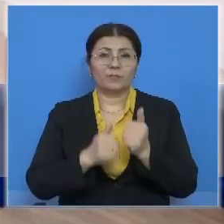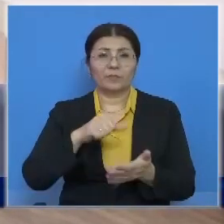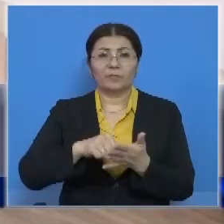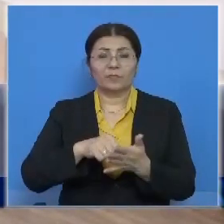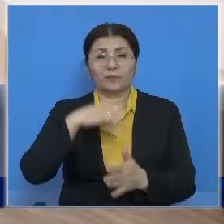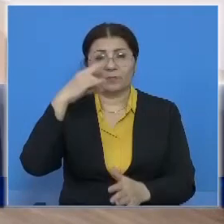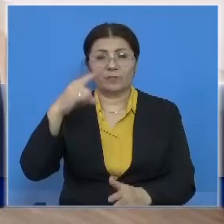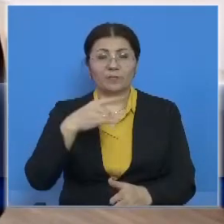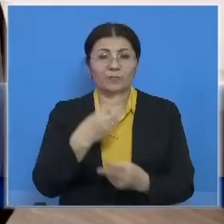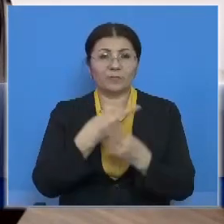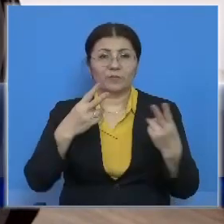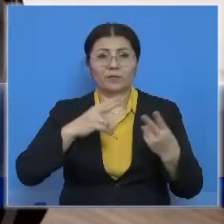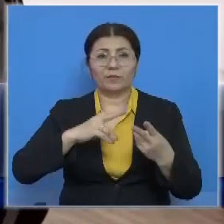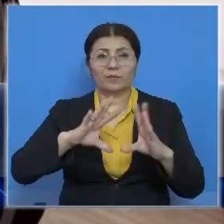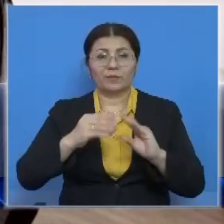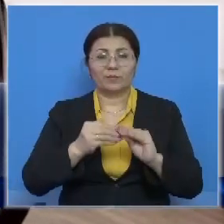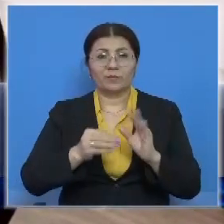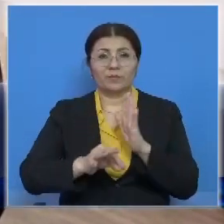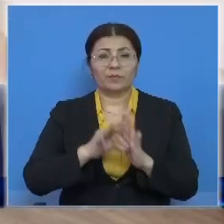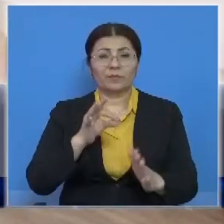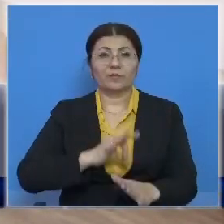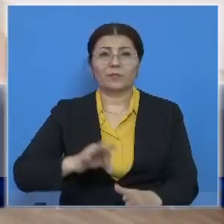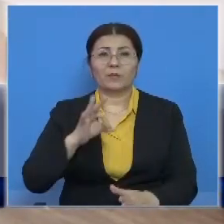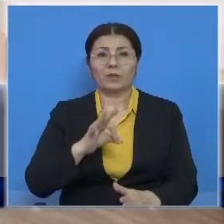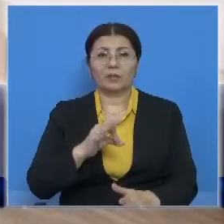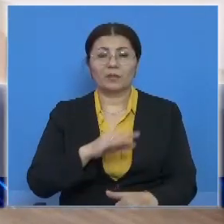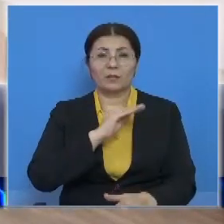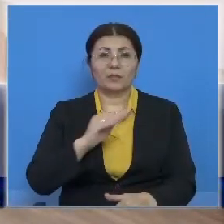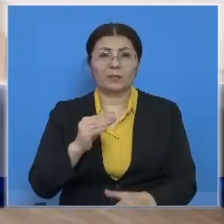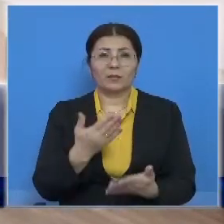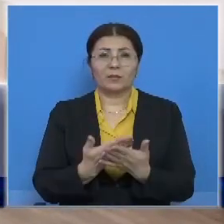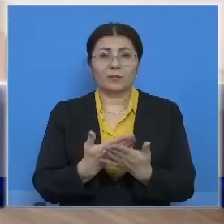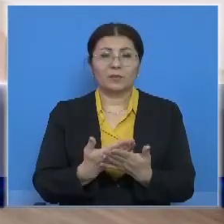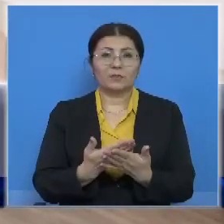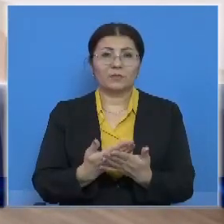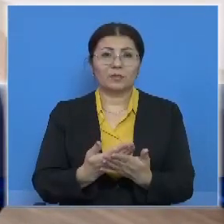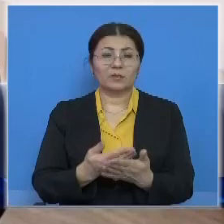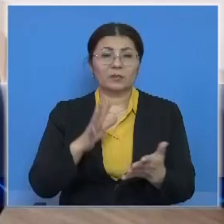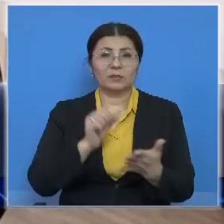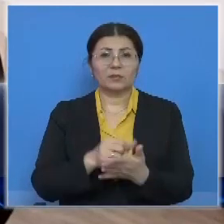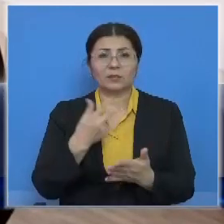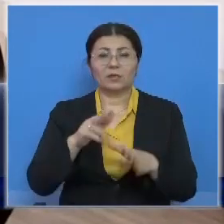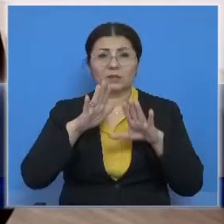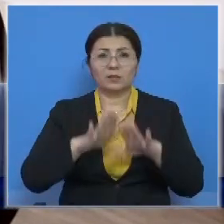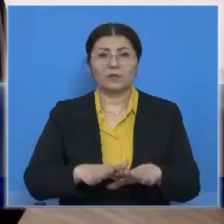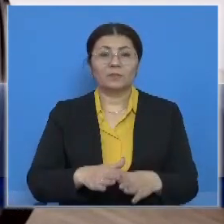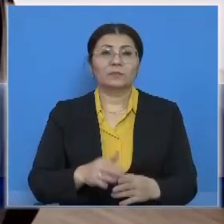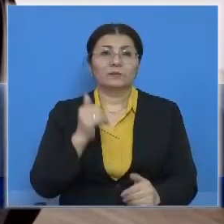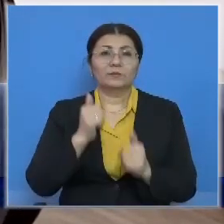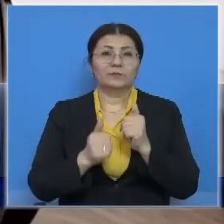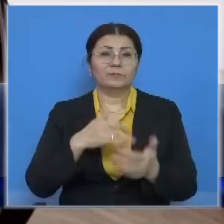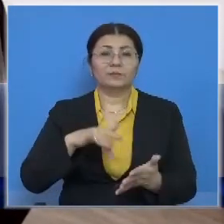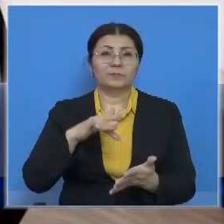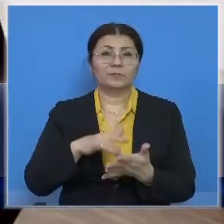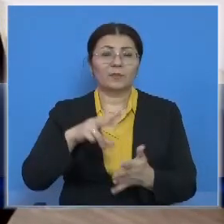показав хорошие результаты на отборочных этапах областного уровня Кроме того спинки школы заняли третье место на заседаниях